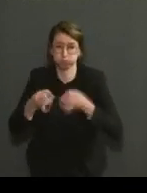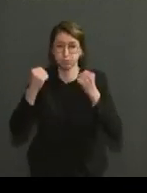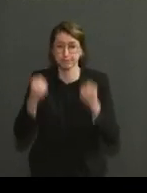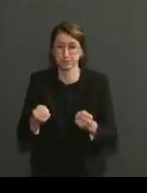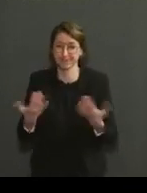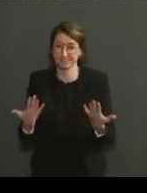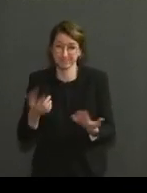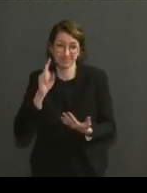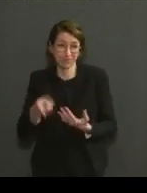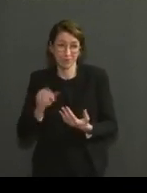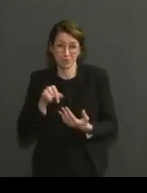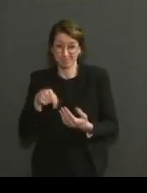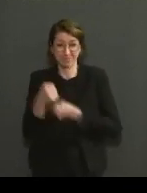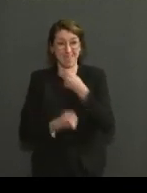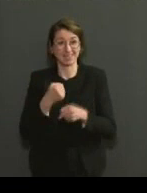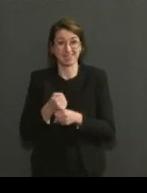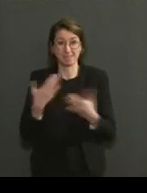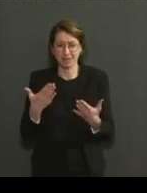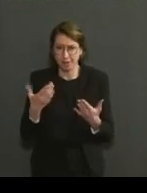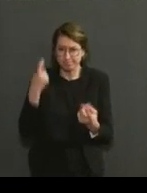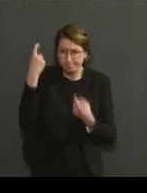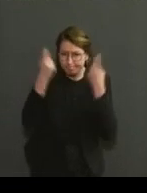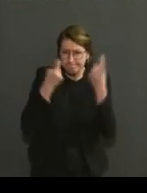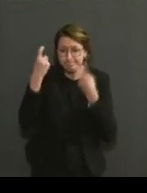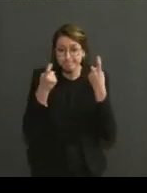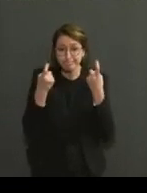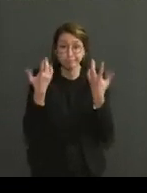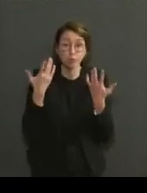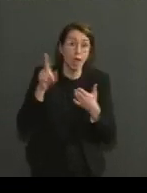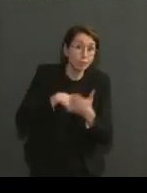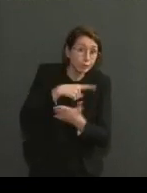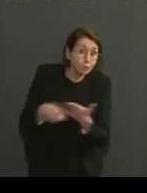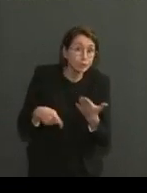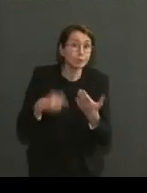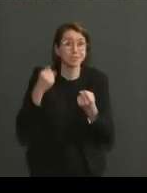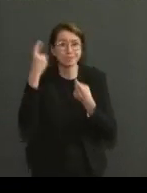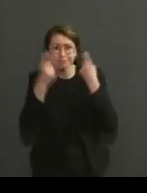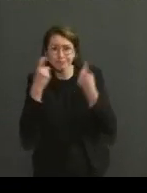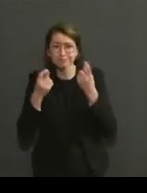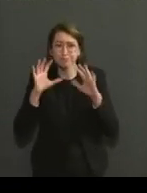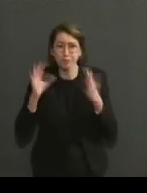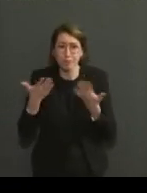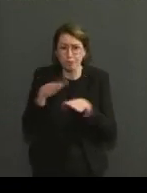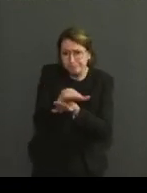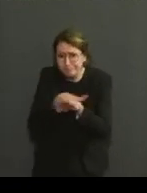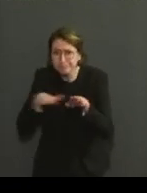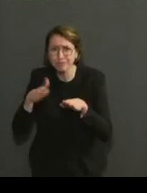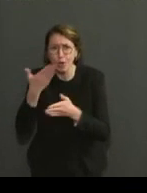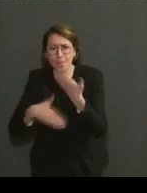faire l'impasse ou innover à distance, en ligne, en enregistrant et partageant des vidéos, des